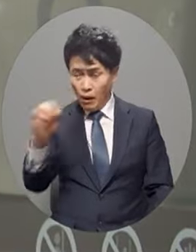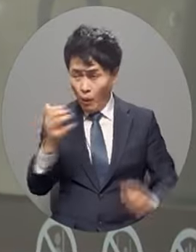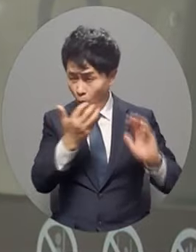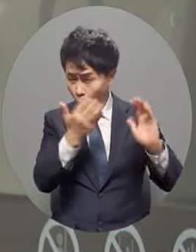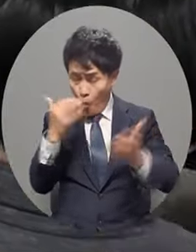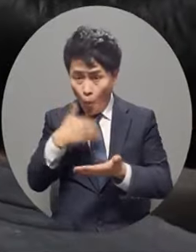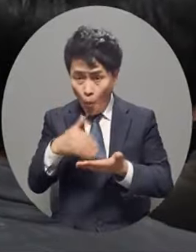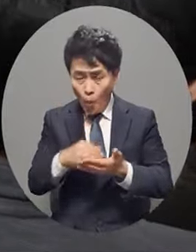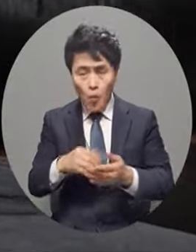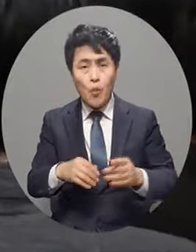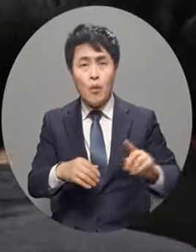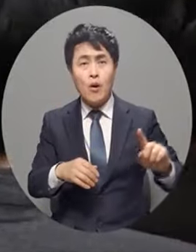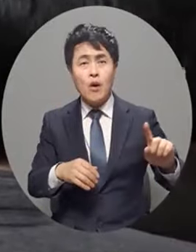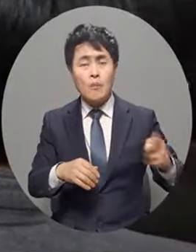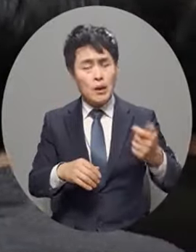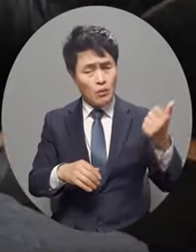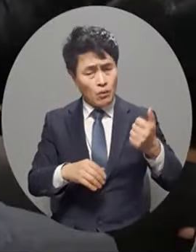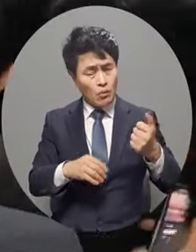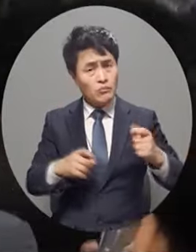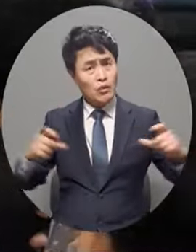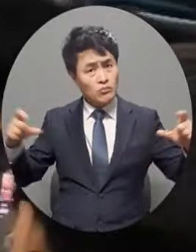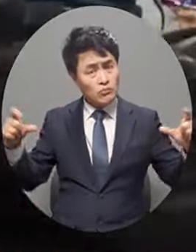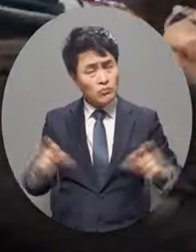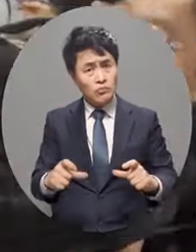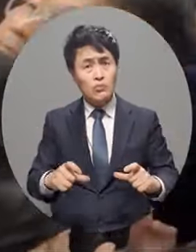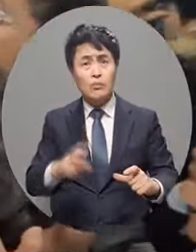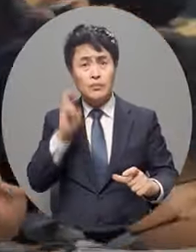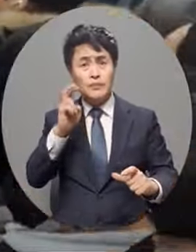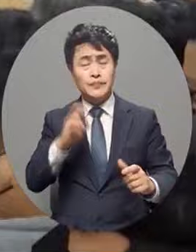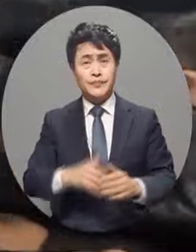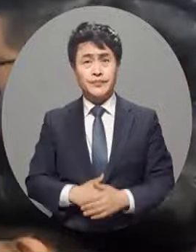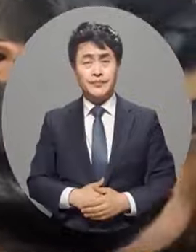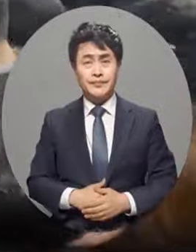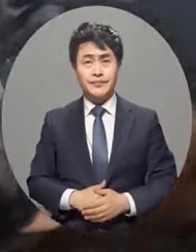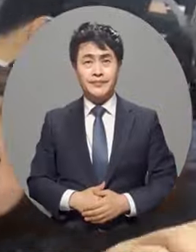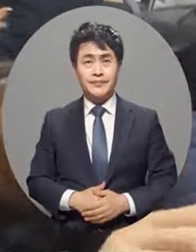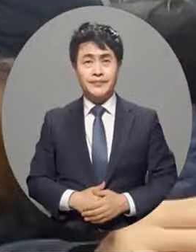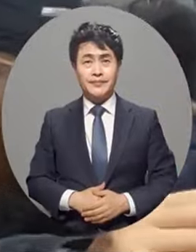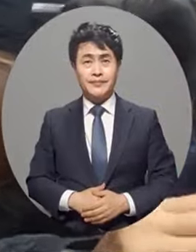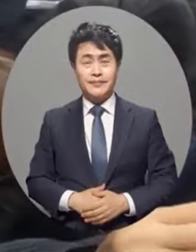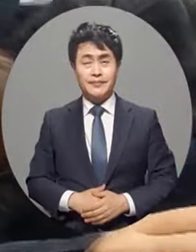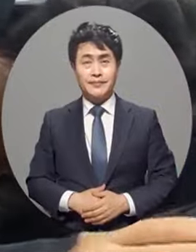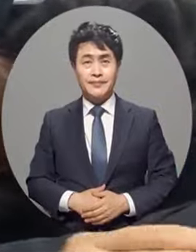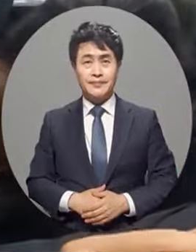150%대로 낮출 수 있을 걸로 보입니다. MBC 뉴스 조희명입니다.